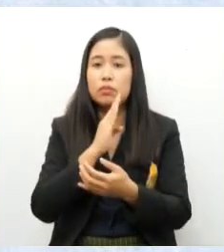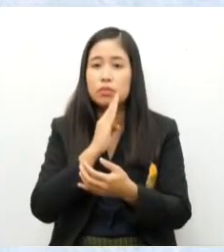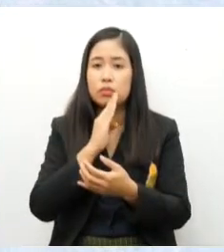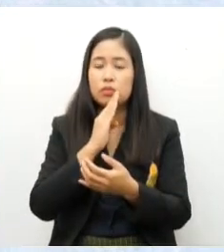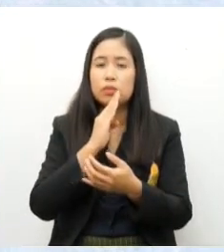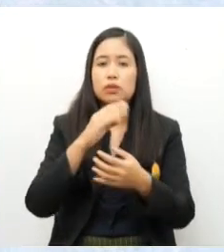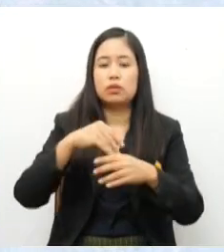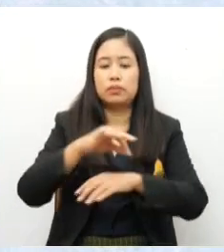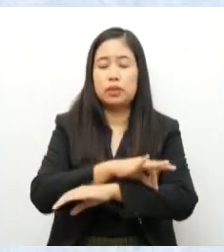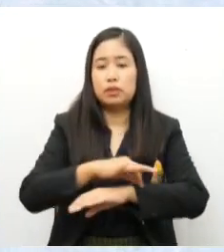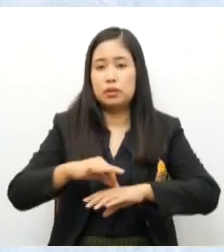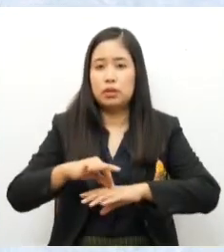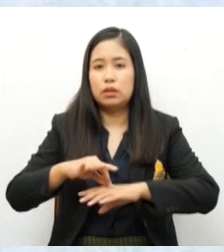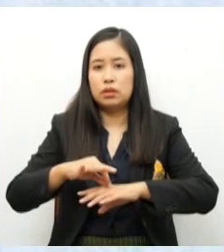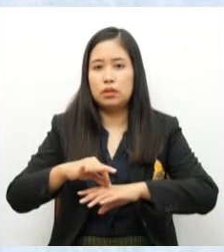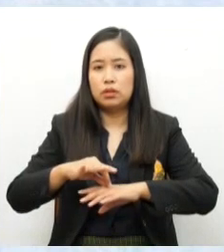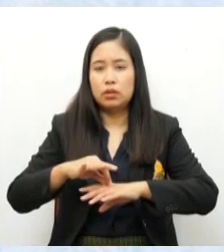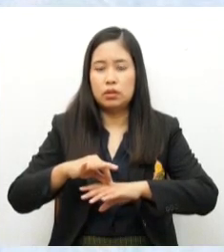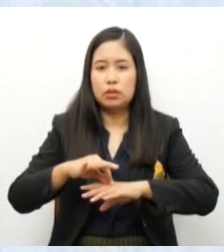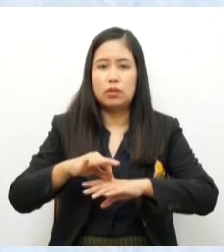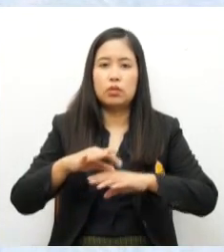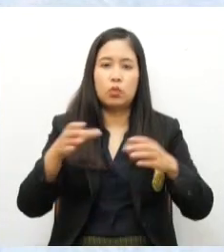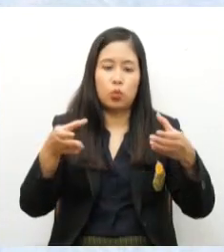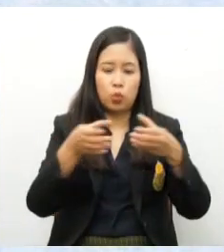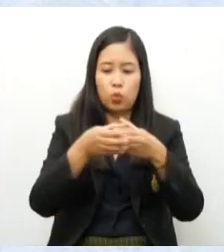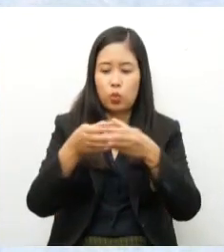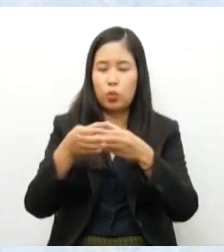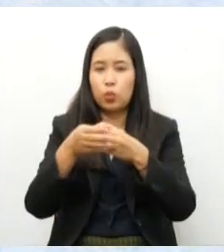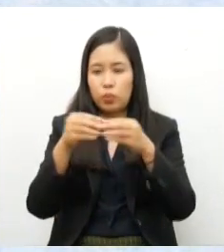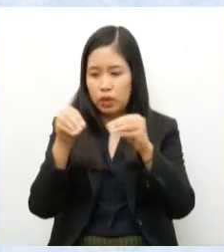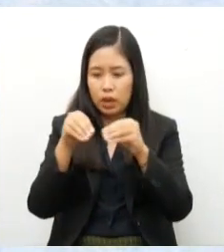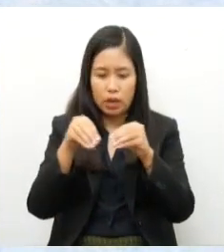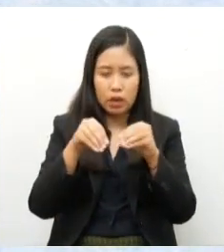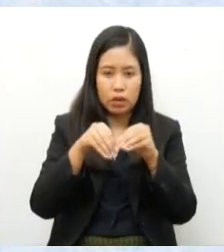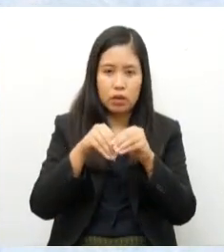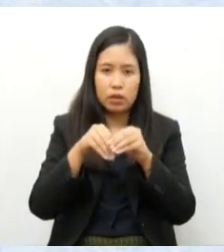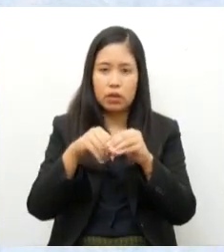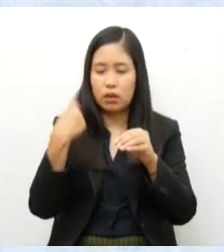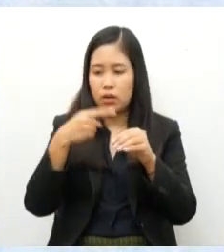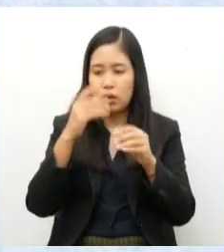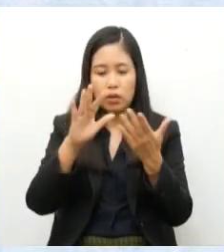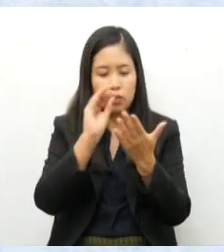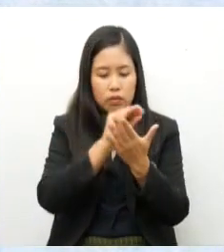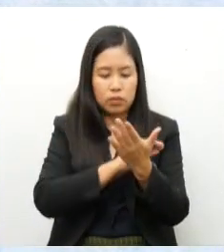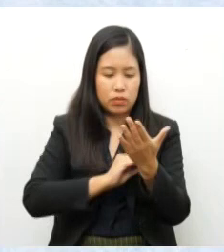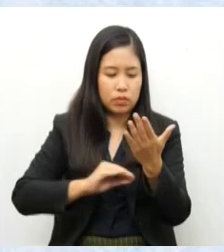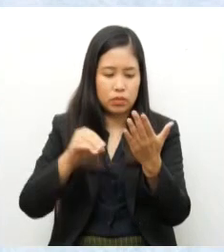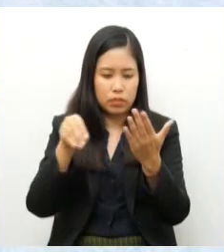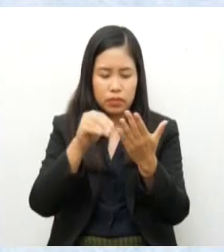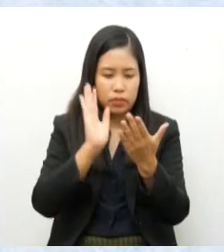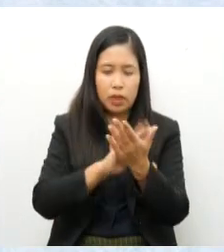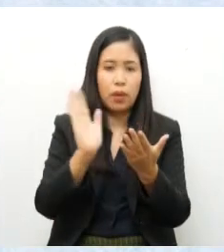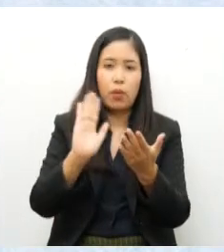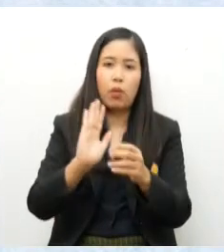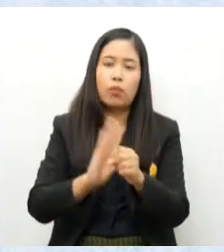ชีจากคัตเตอร์ข้างเคียงหรือในแต่ละภาคหรือข้ามภาคนี้จะเพียงพ